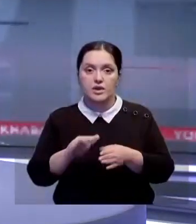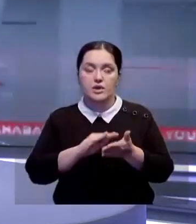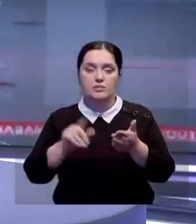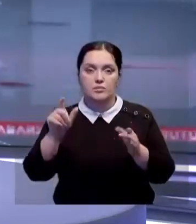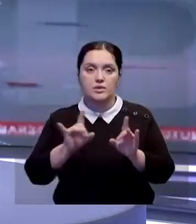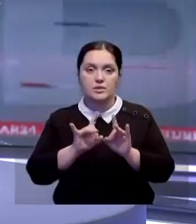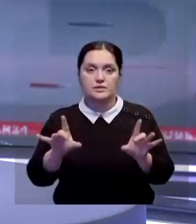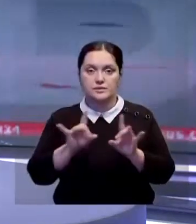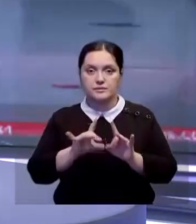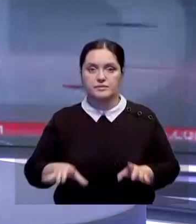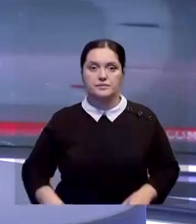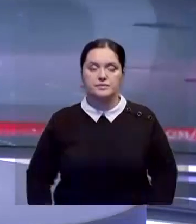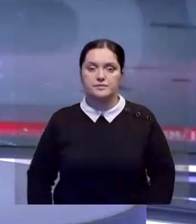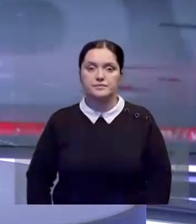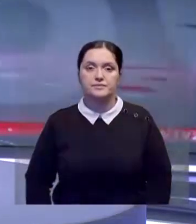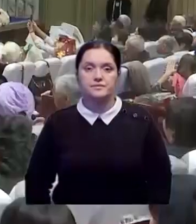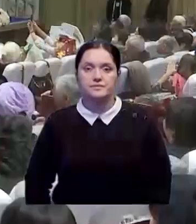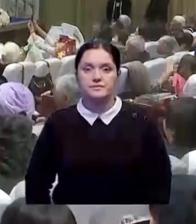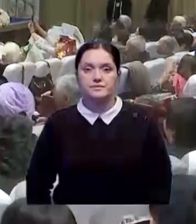сфер. Гульнар Жантасова расскажет.